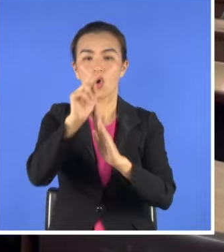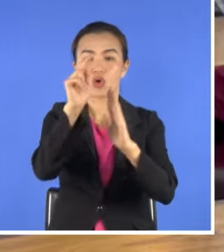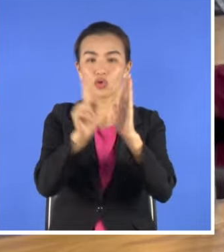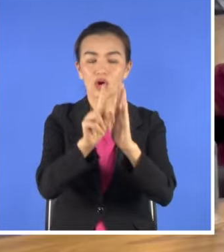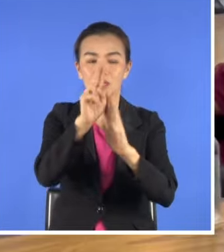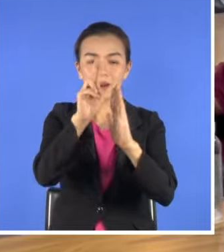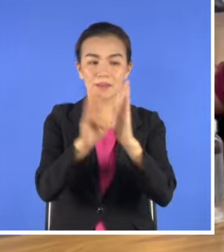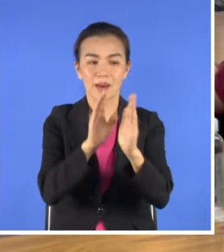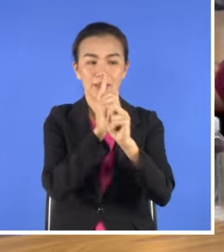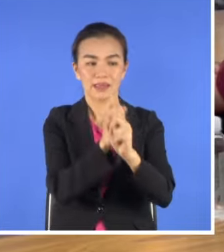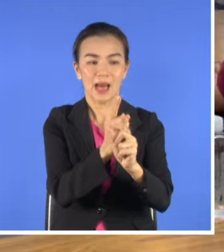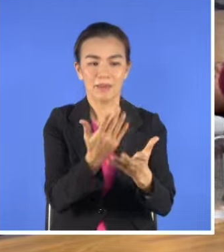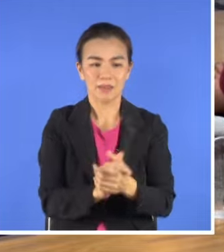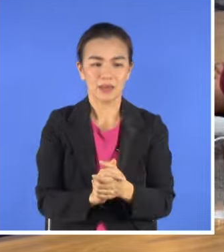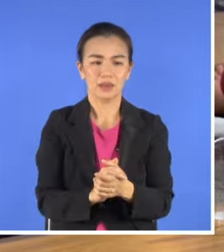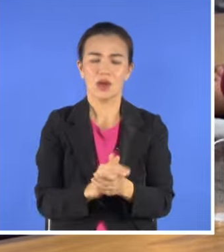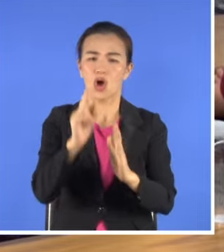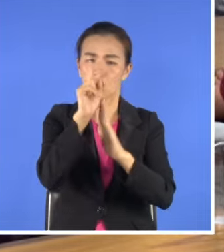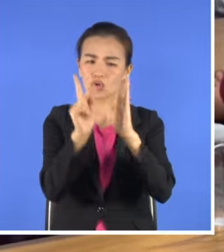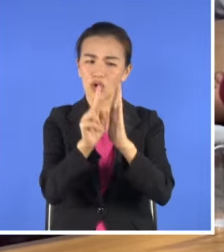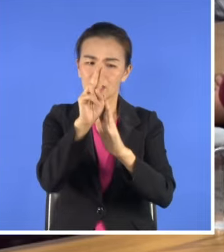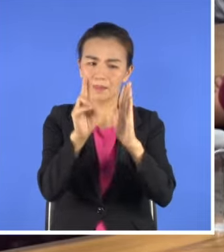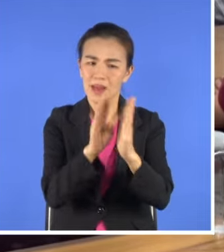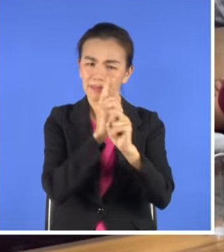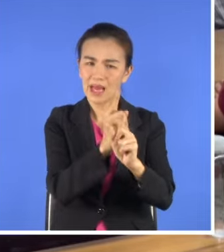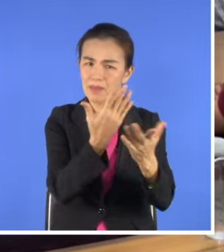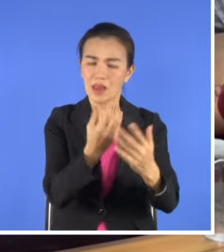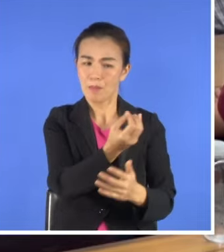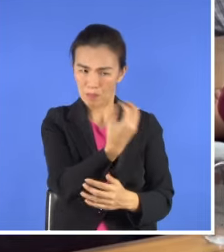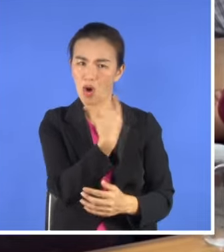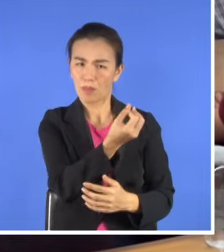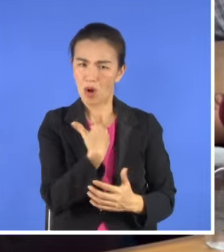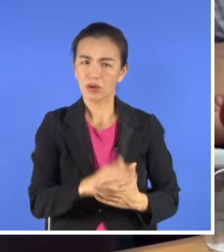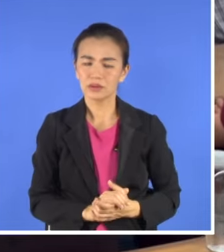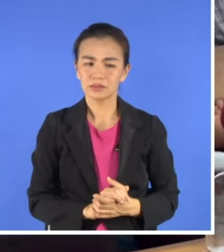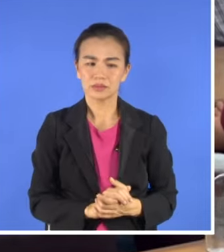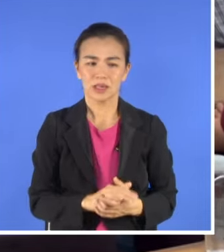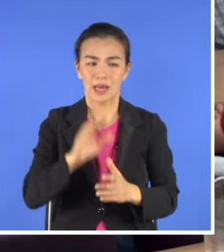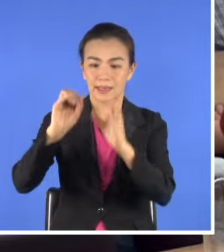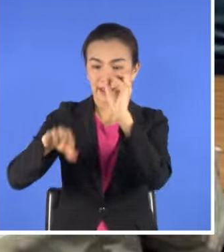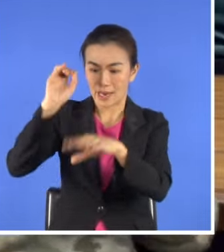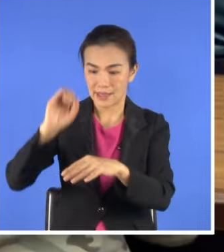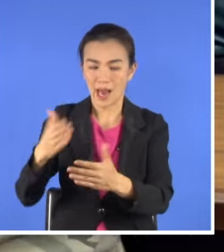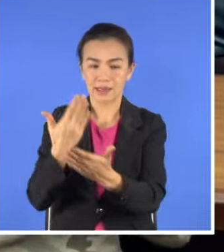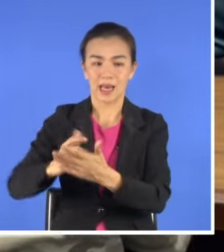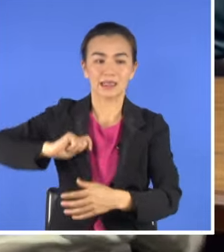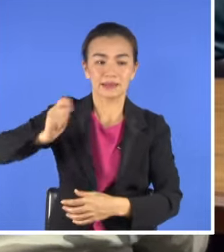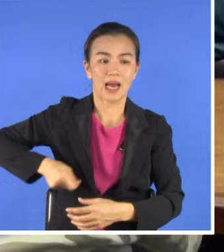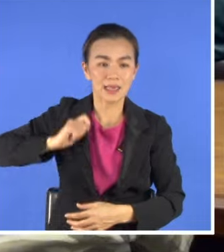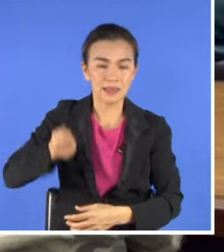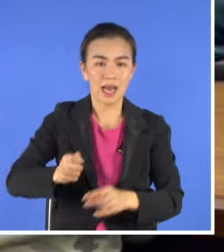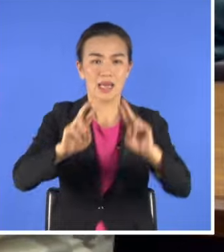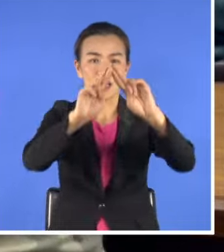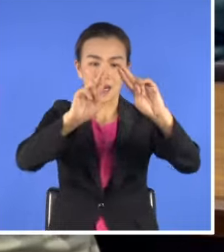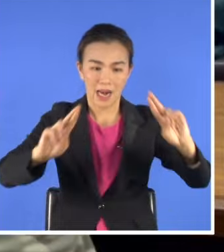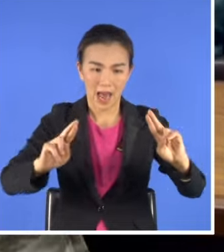บผู้ค้าขายเขาก็ถามว่าเอ้าไม่ปฏิบัติตามระเบียบอย่างไรบอกมาเป็นข้อๆเลยค่าขยะเนี่ยเขาก็จ่ายกันนะทุกเดือนเนี่ยร้านค้าร้านขายอะ